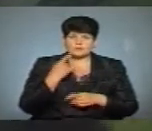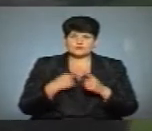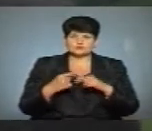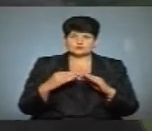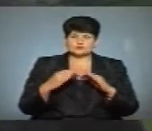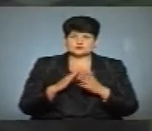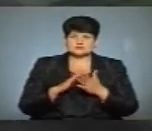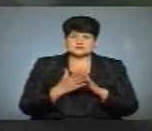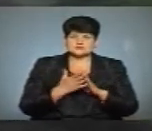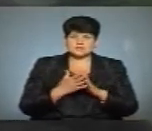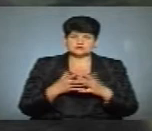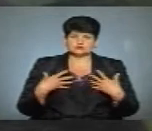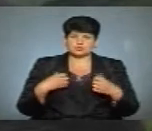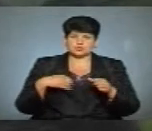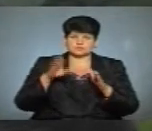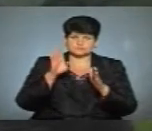стан здоров'я погіршився.